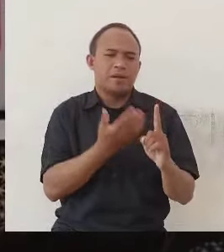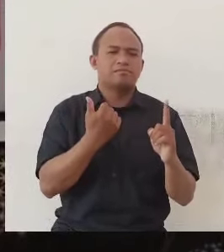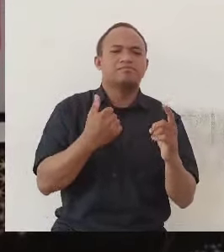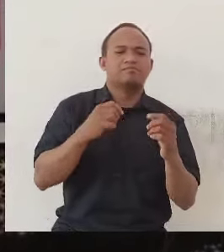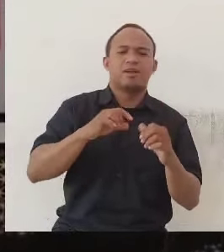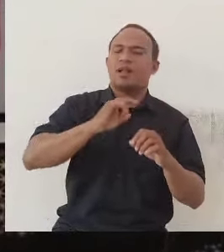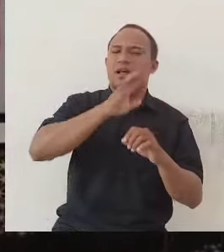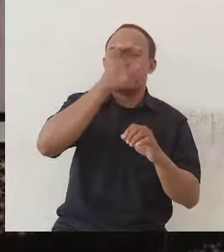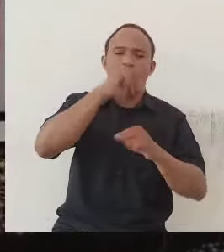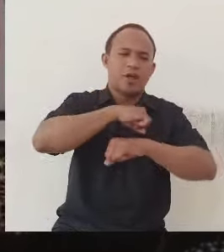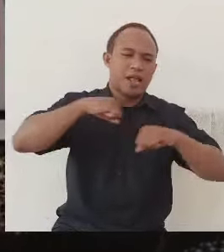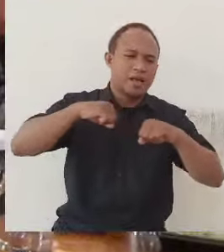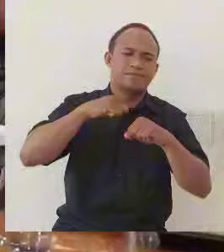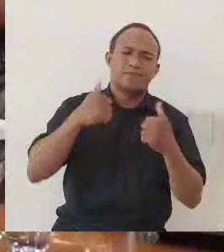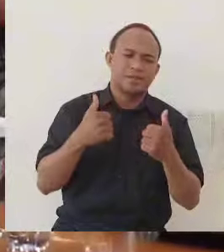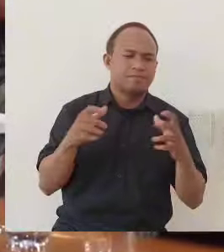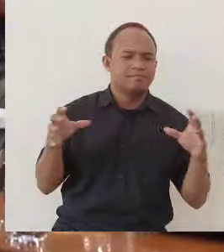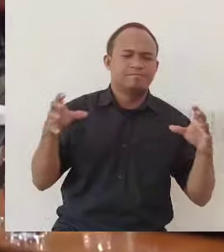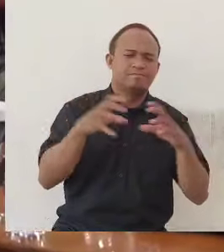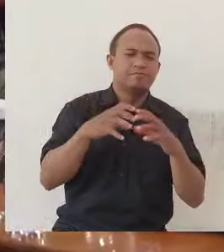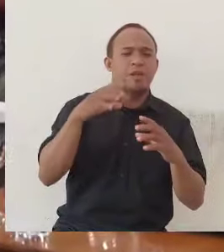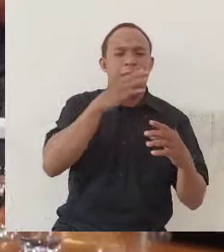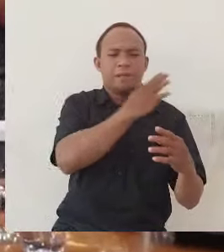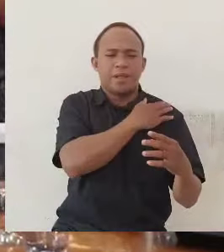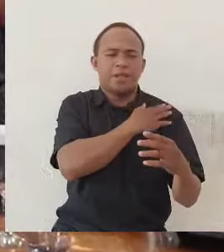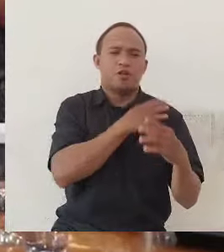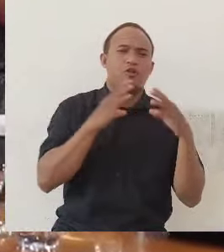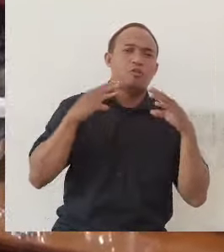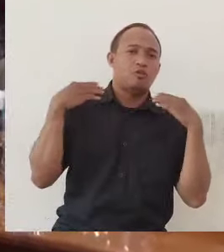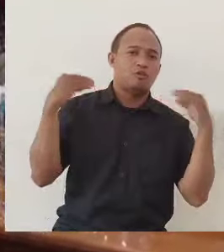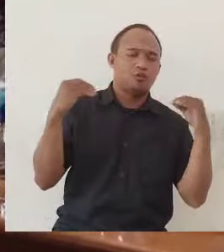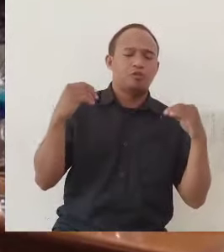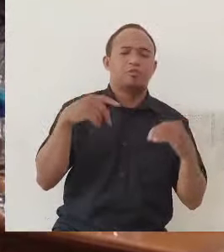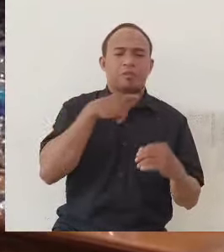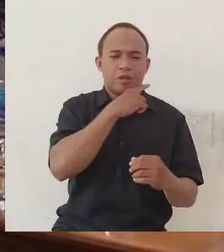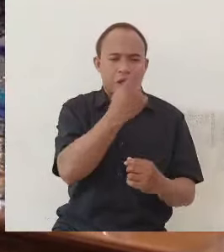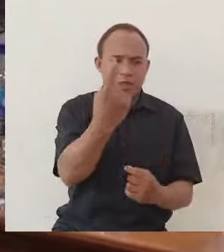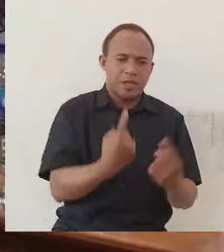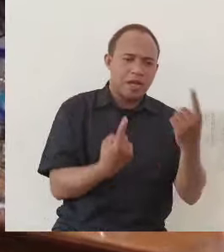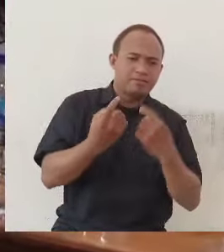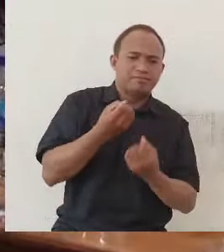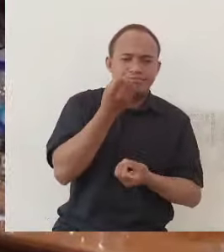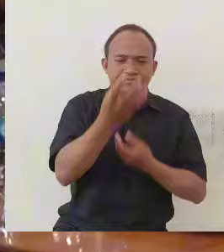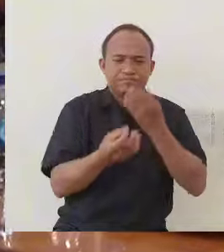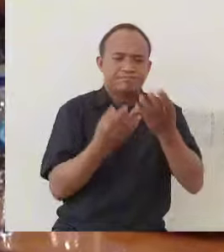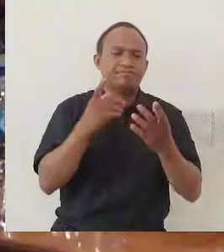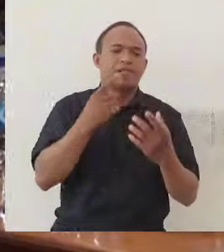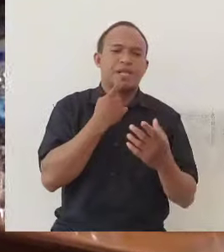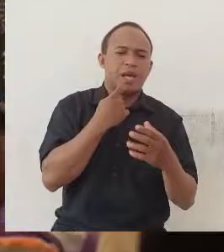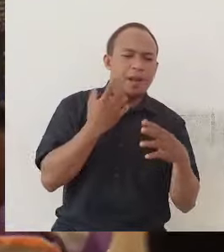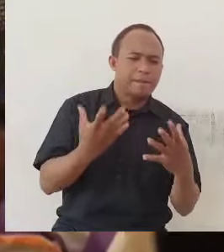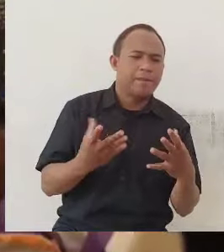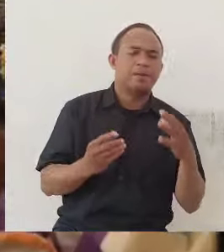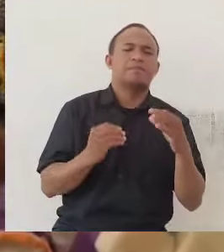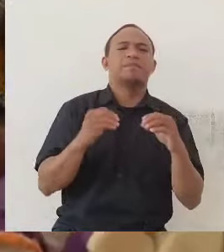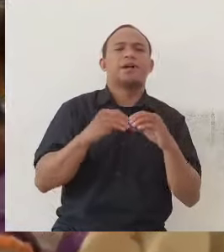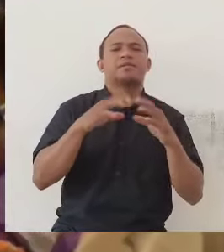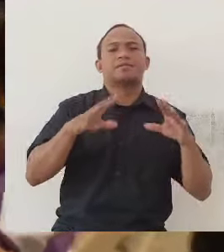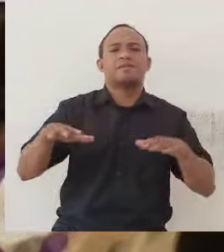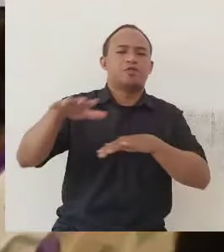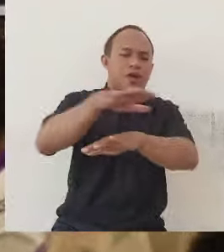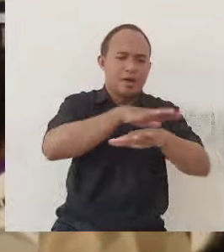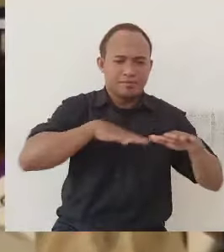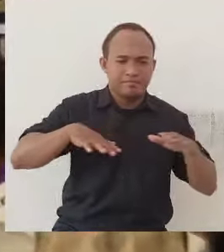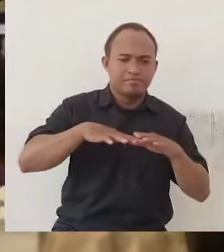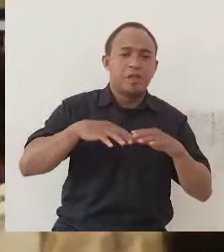thai, e-sport, serta gateball. PJ Gubernur Gorontalo Rudy Salahuddin meminta kontingen Gorontalo yang akan bertanding pada